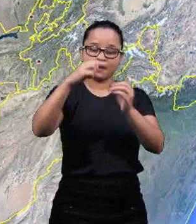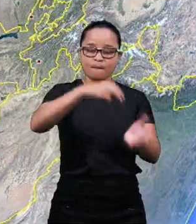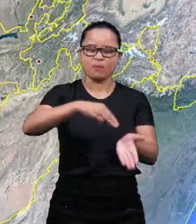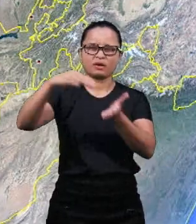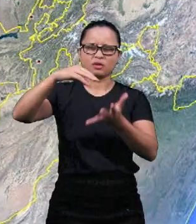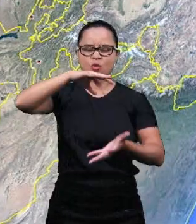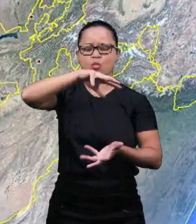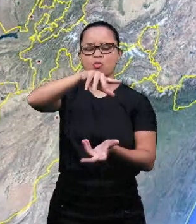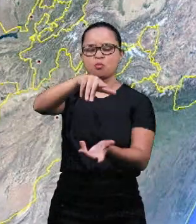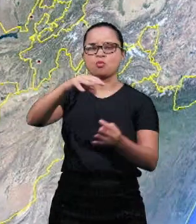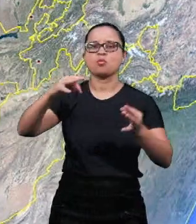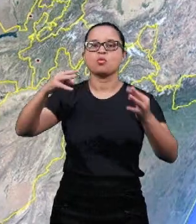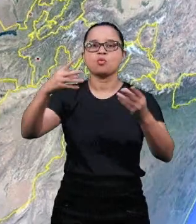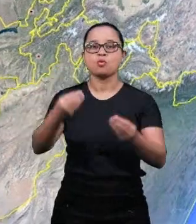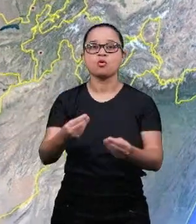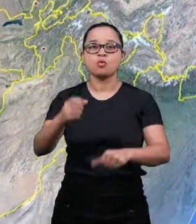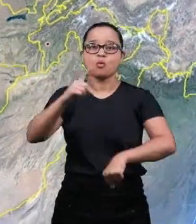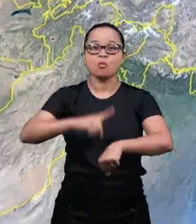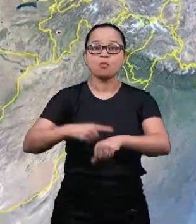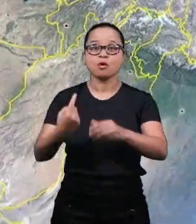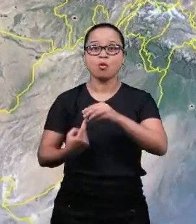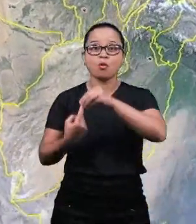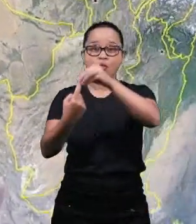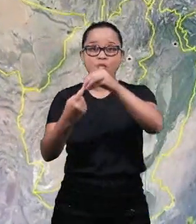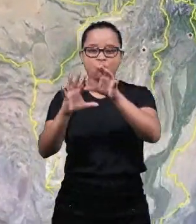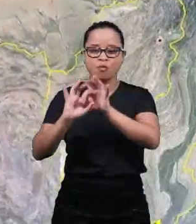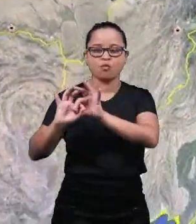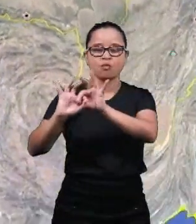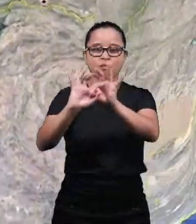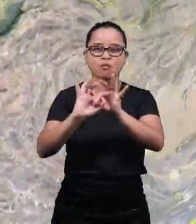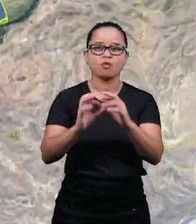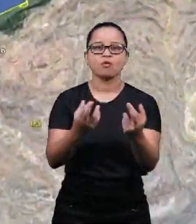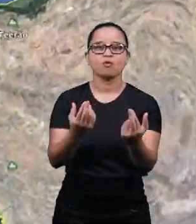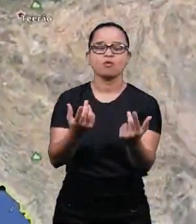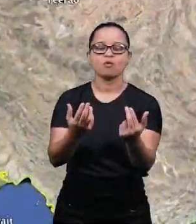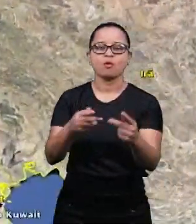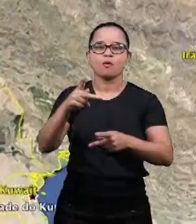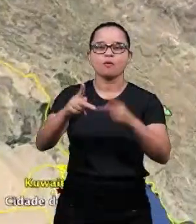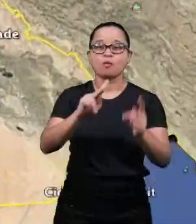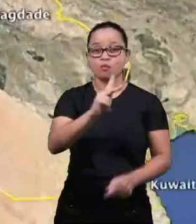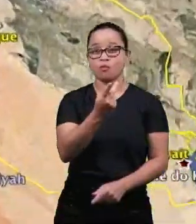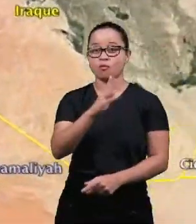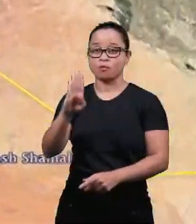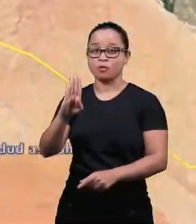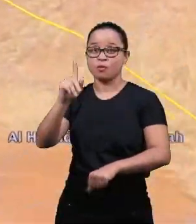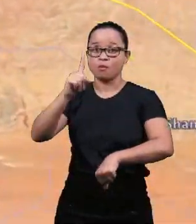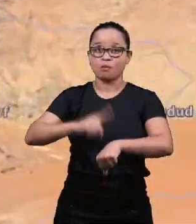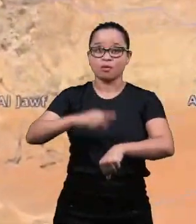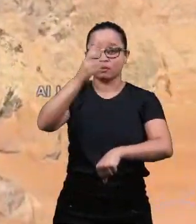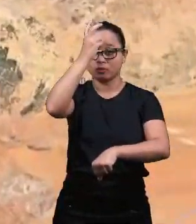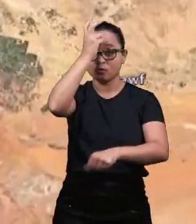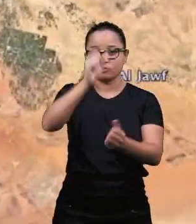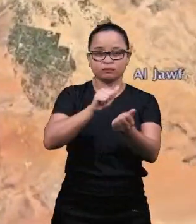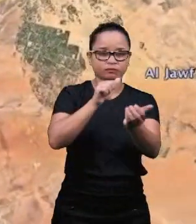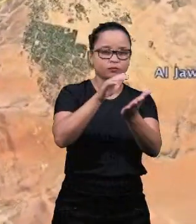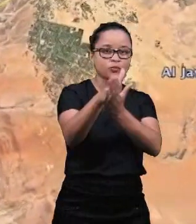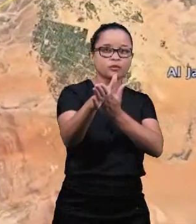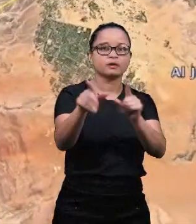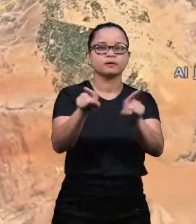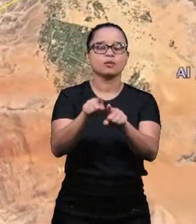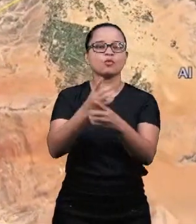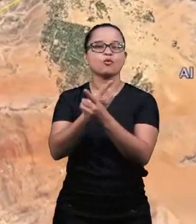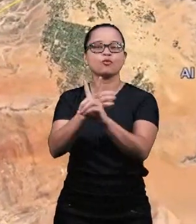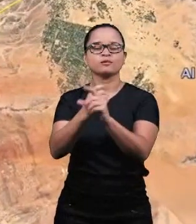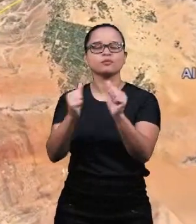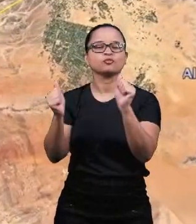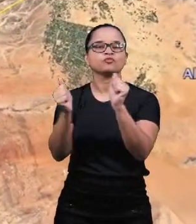un moment d'unité et de communion, comme l'ont vécu les Hébreux à leur sortie d'Égypte et les disciples avec le Seigneur